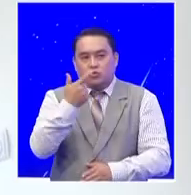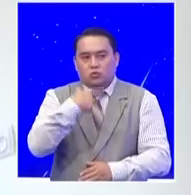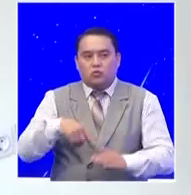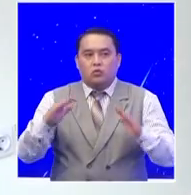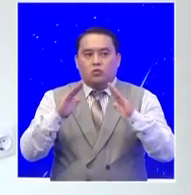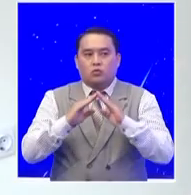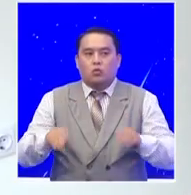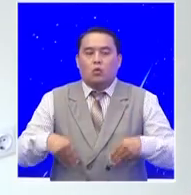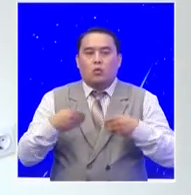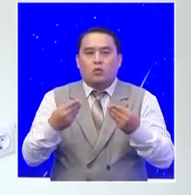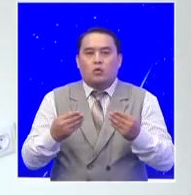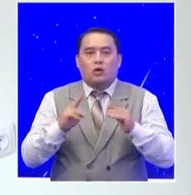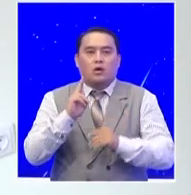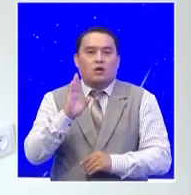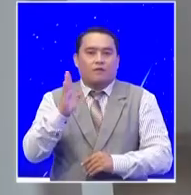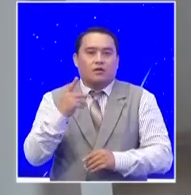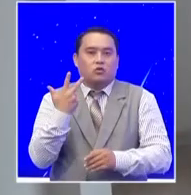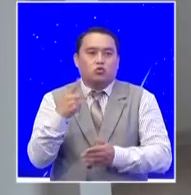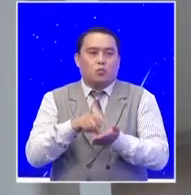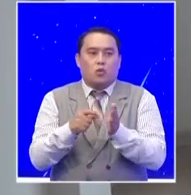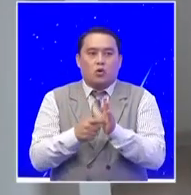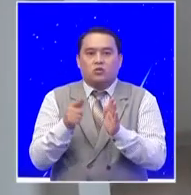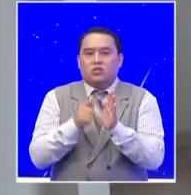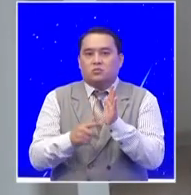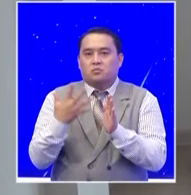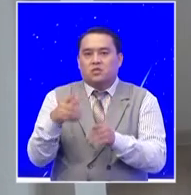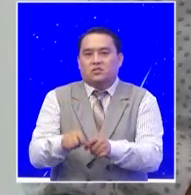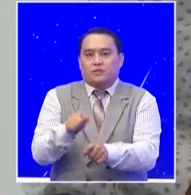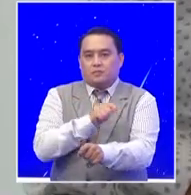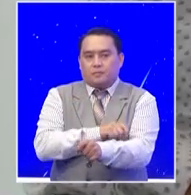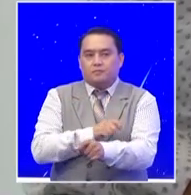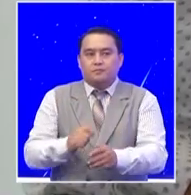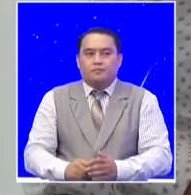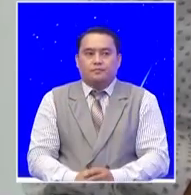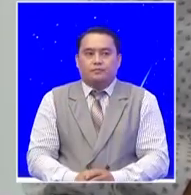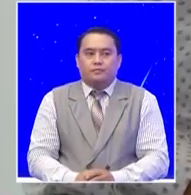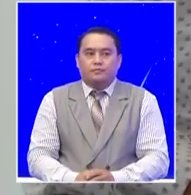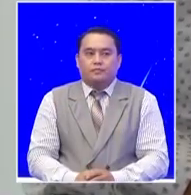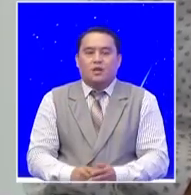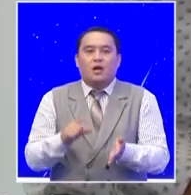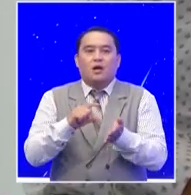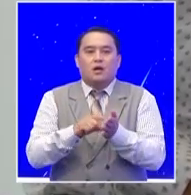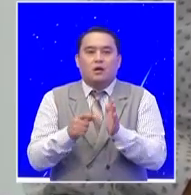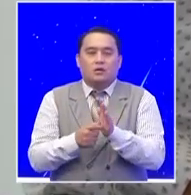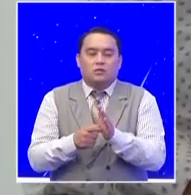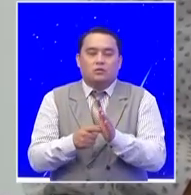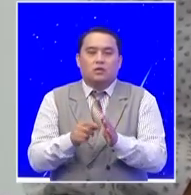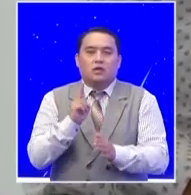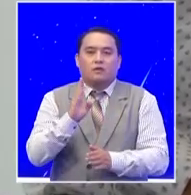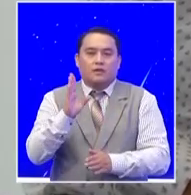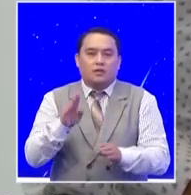кіріп отыр. Пәтері су жаңа, 3 бөлме, 75 шаршы метр. Квартира сыйлаған